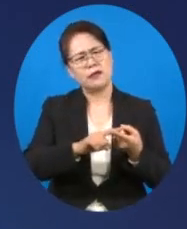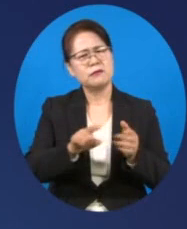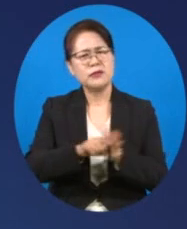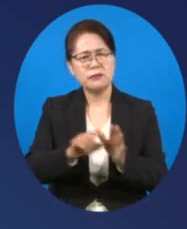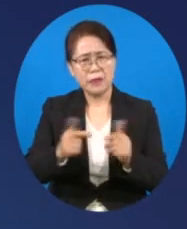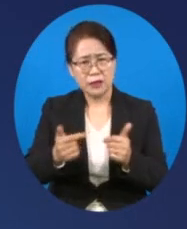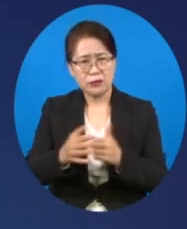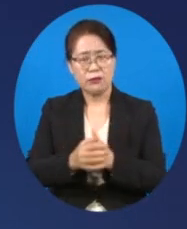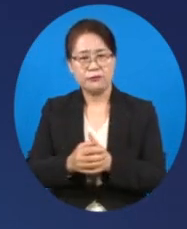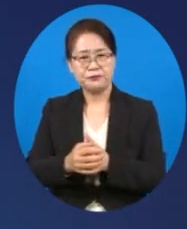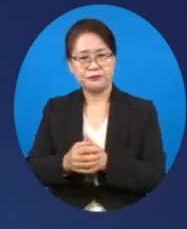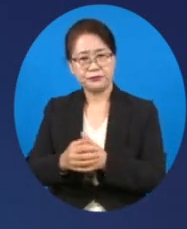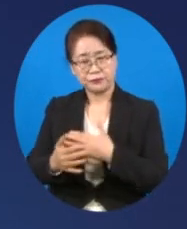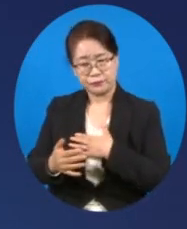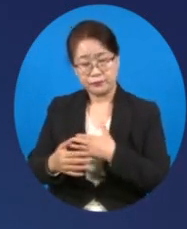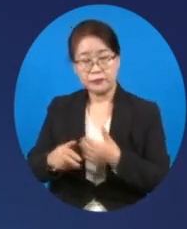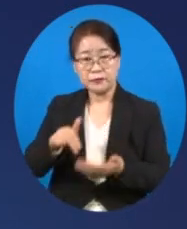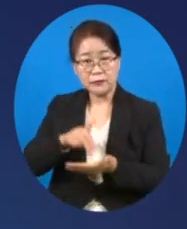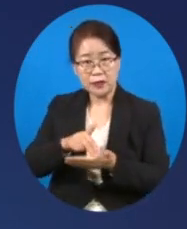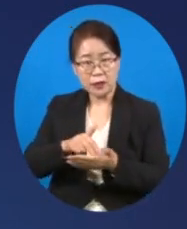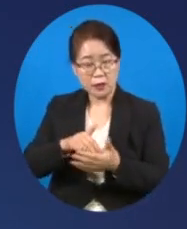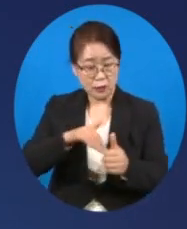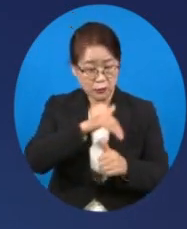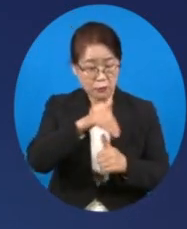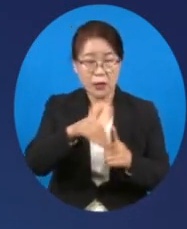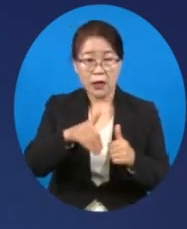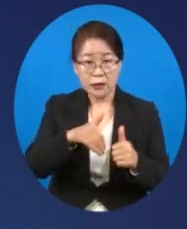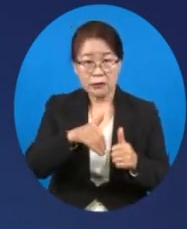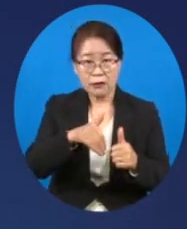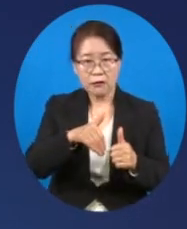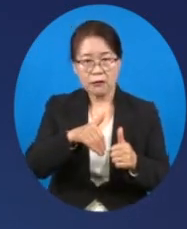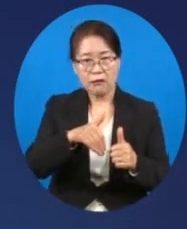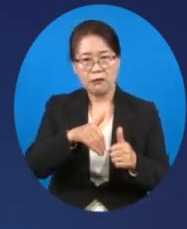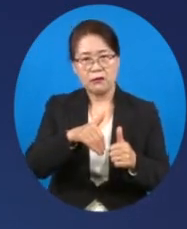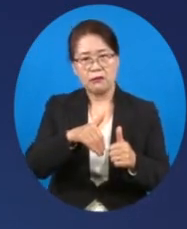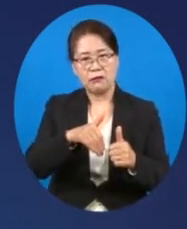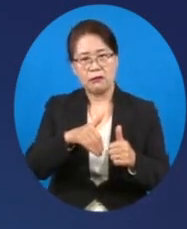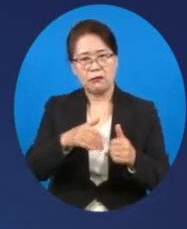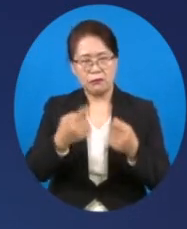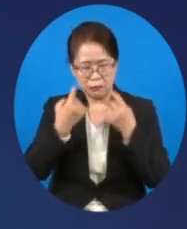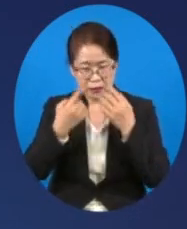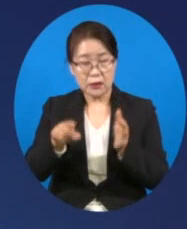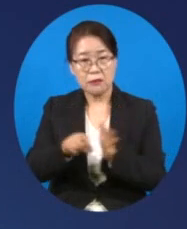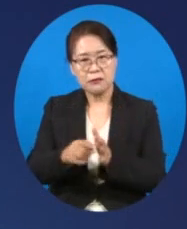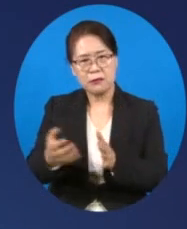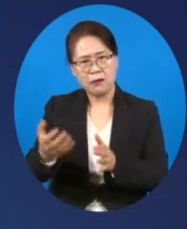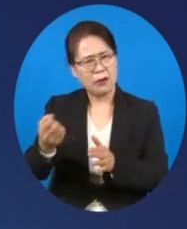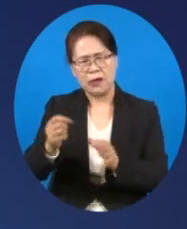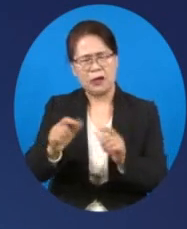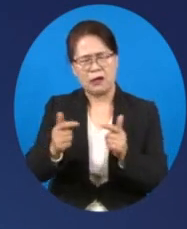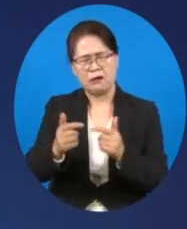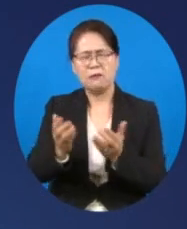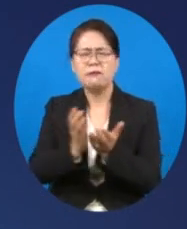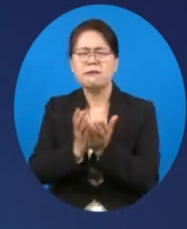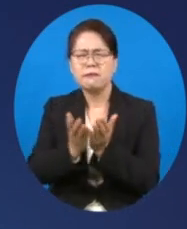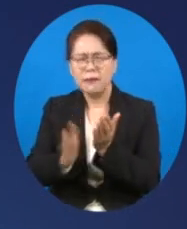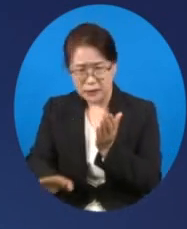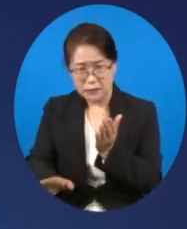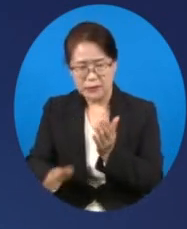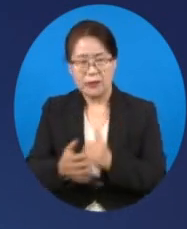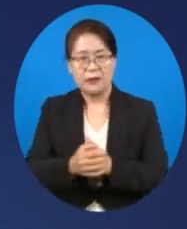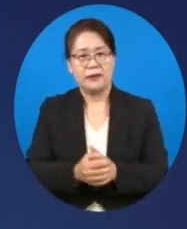많은 사람들이 내가 처해 있는 상황과 환경에 근거해서 확신을 갖더라고요 그런데 여러분 그게 아닙니다 우리가